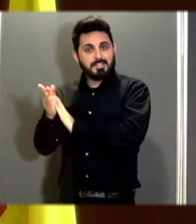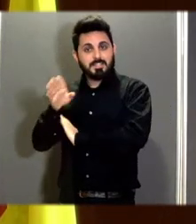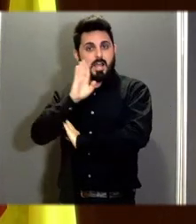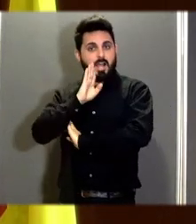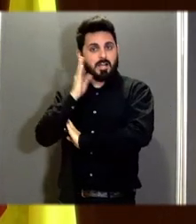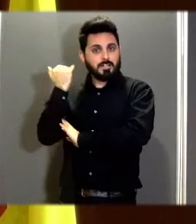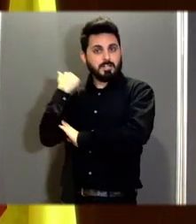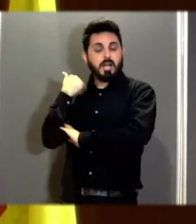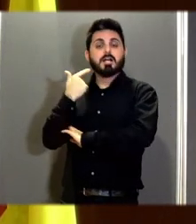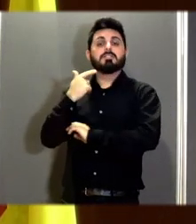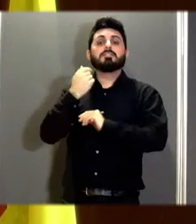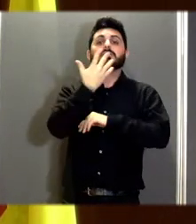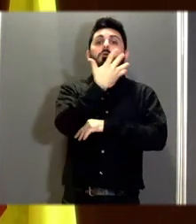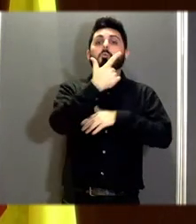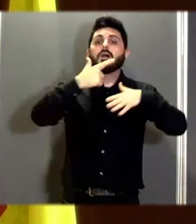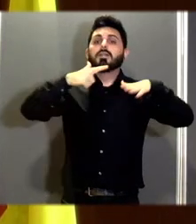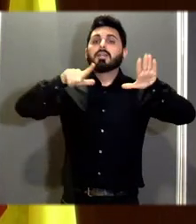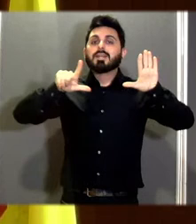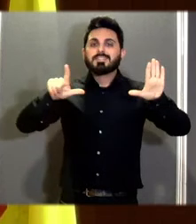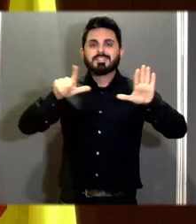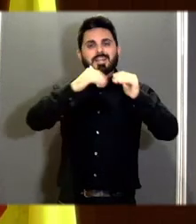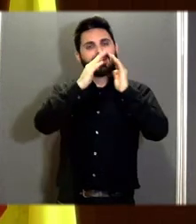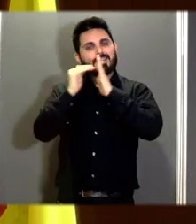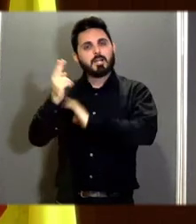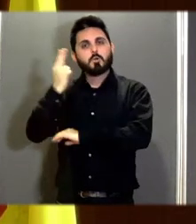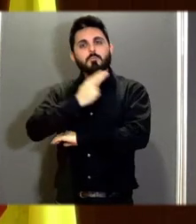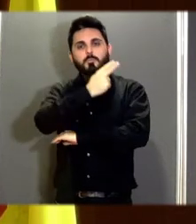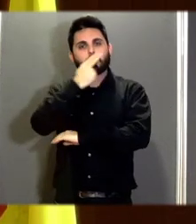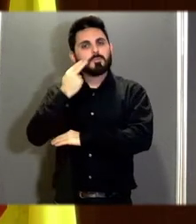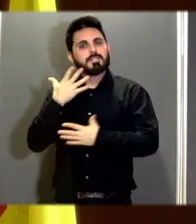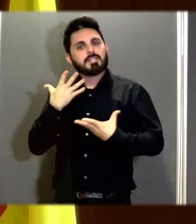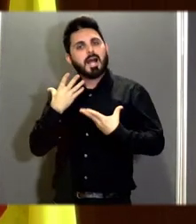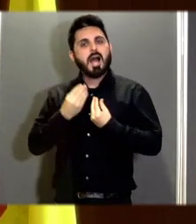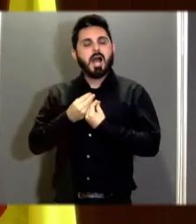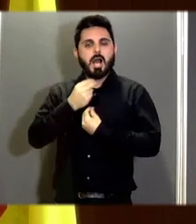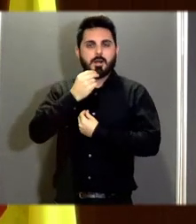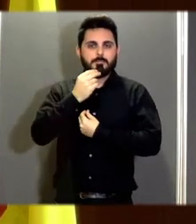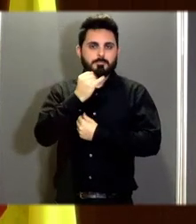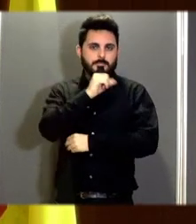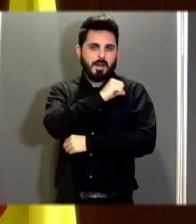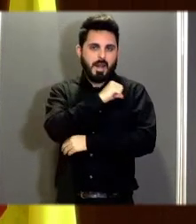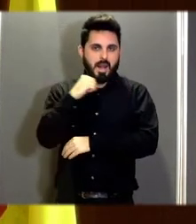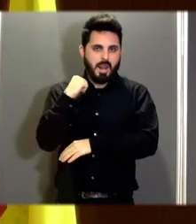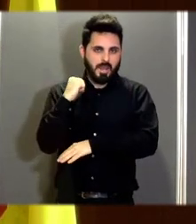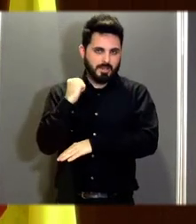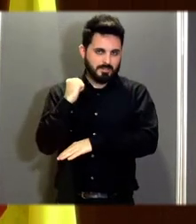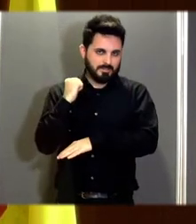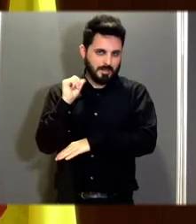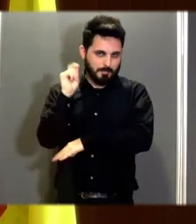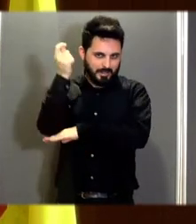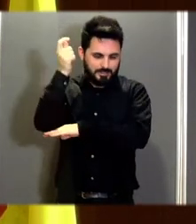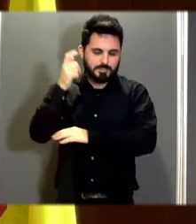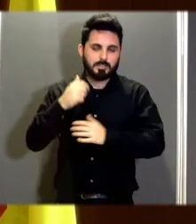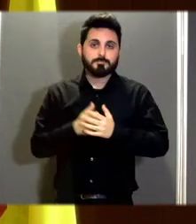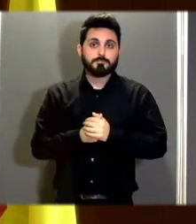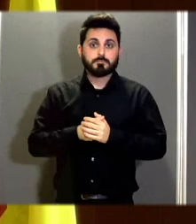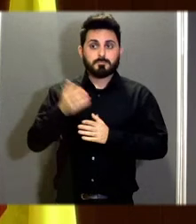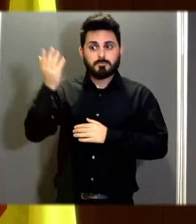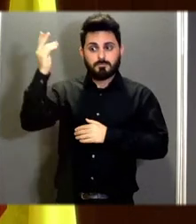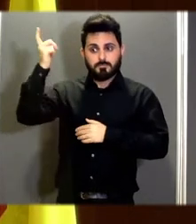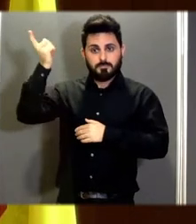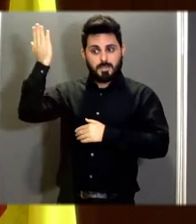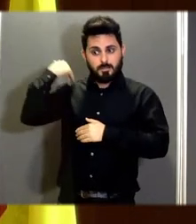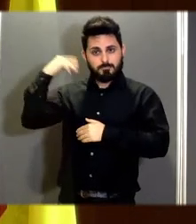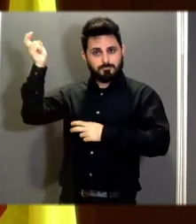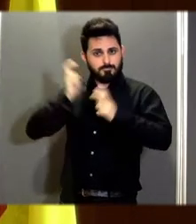57 entitats compromeses amb la independència, que ahir van venir a debatre i esteu aquí moltes de